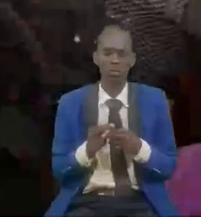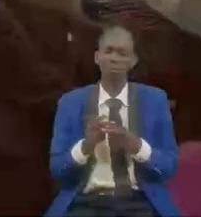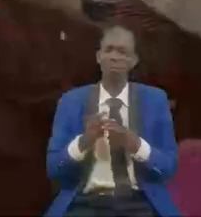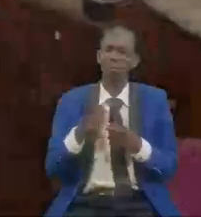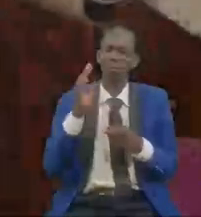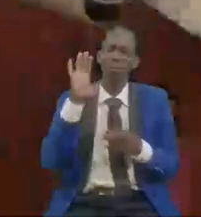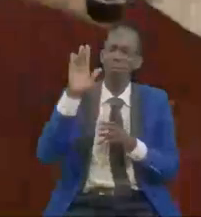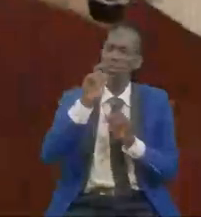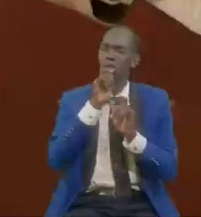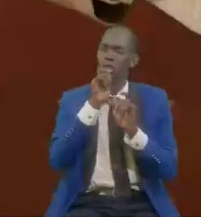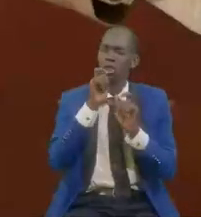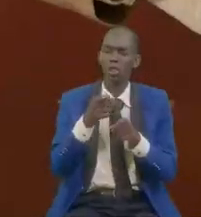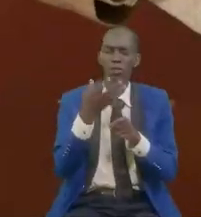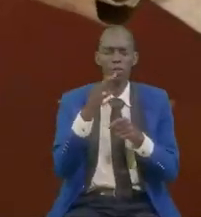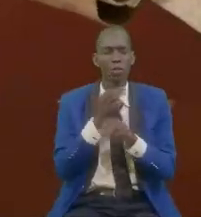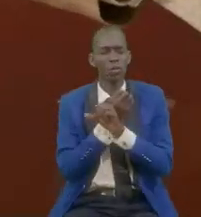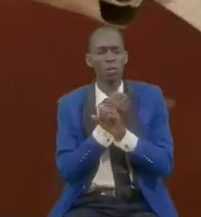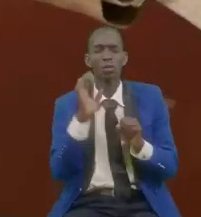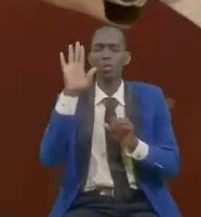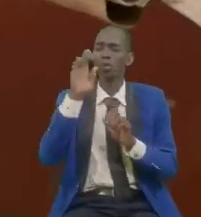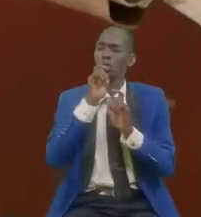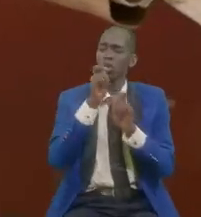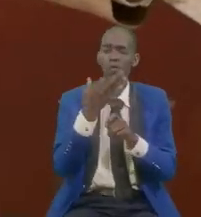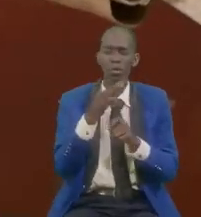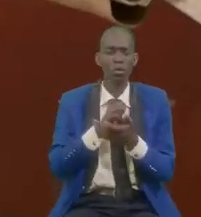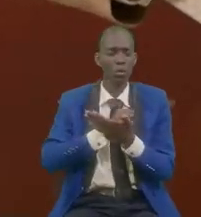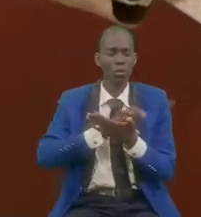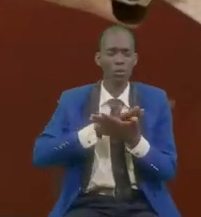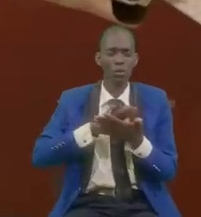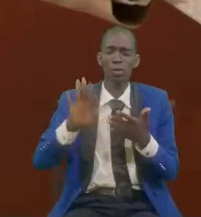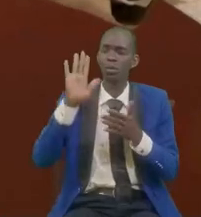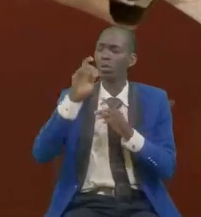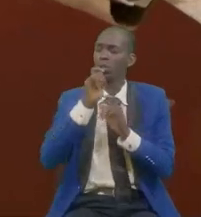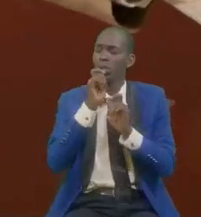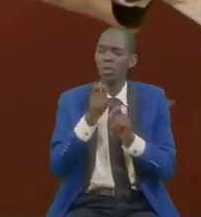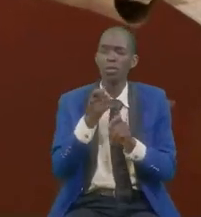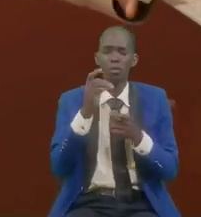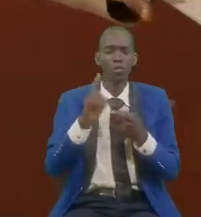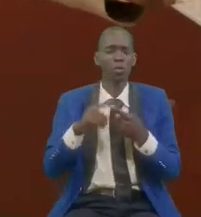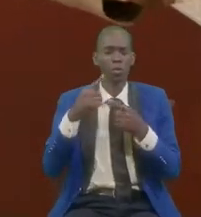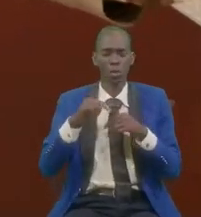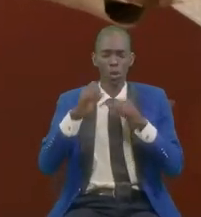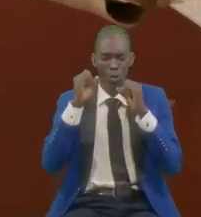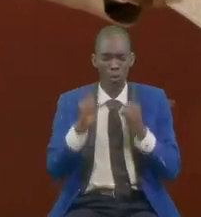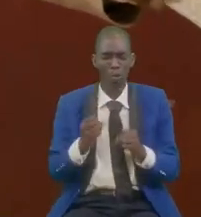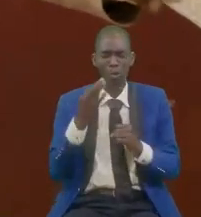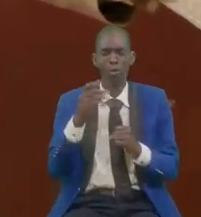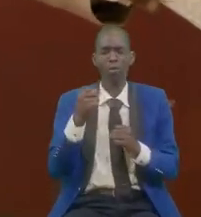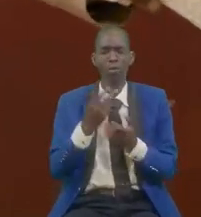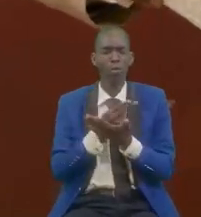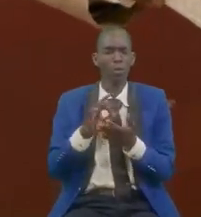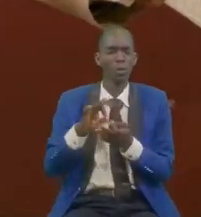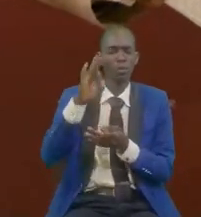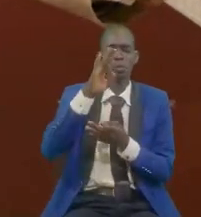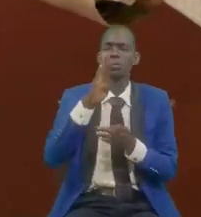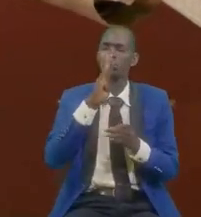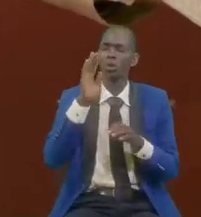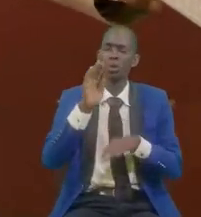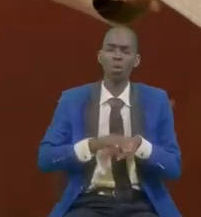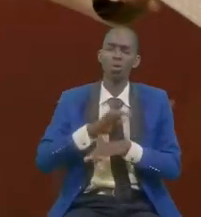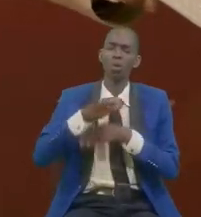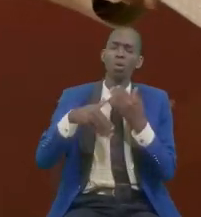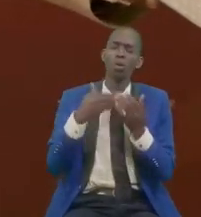Ton don de salut, de sanctification, ton don de la puissance du Saint-Esprit, que cela soit